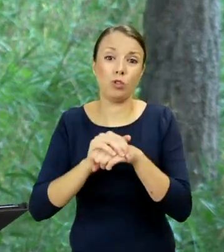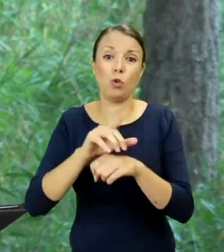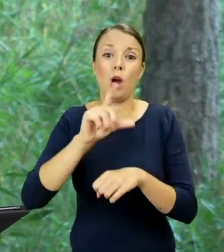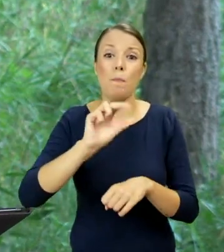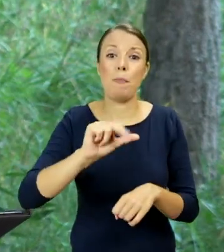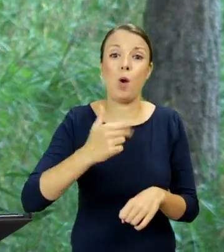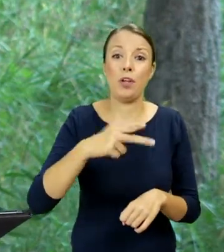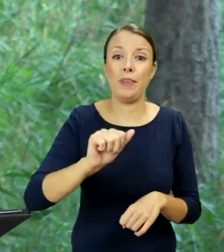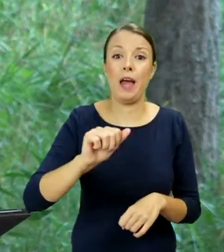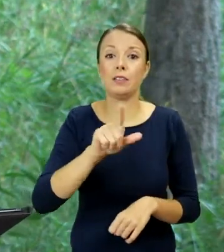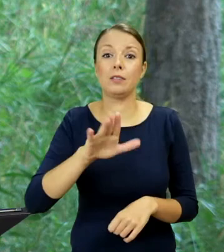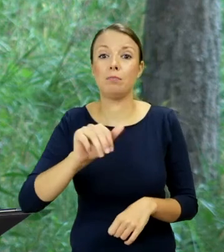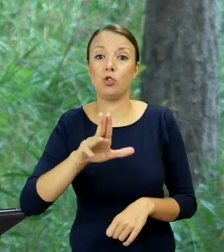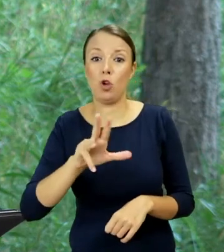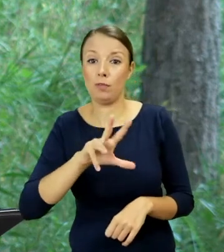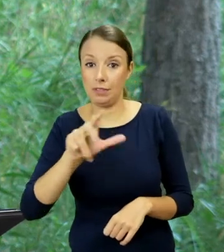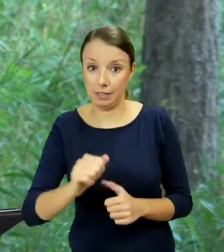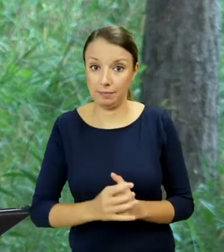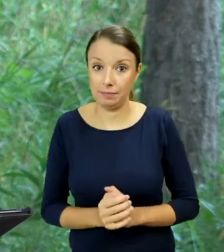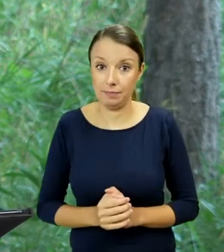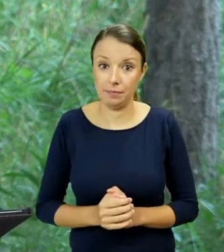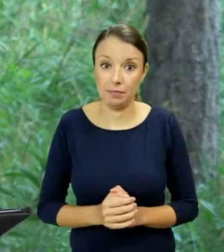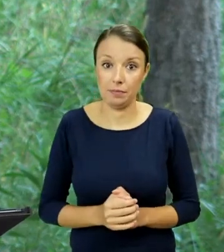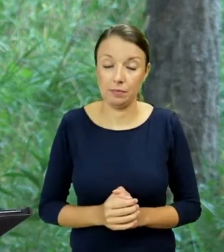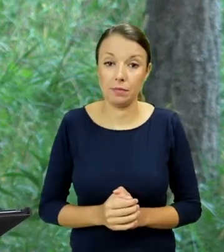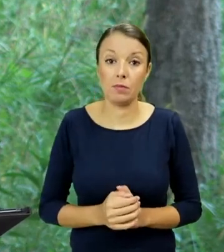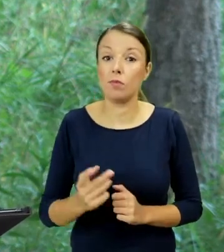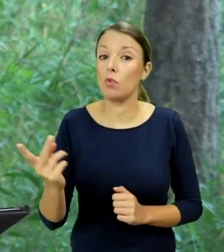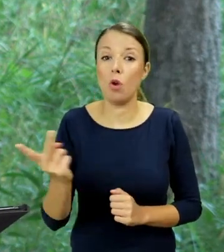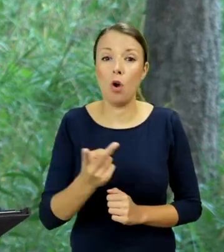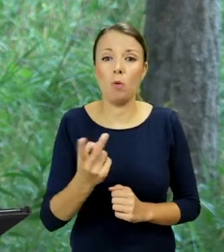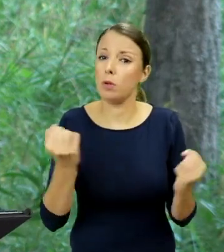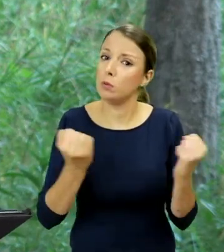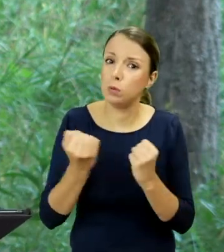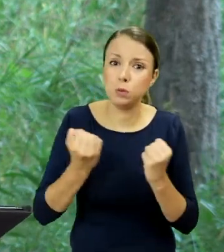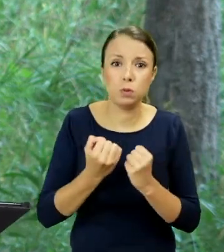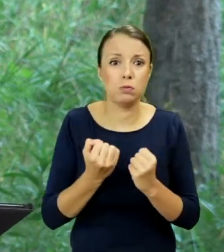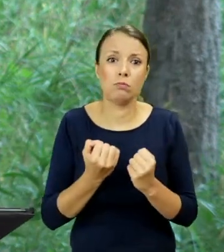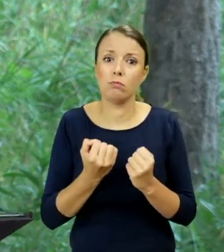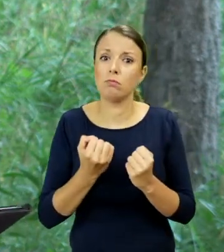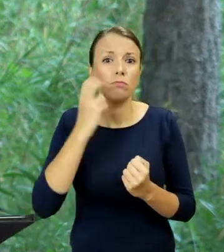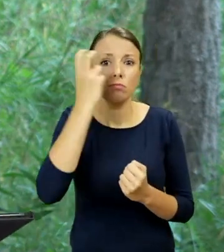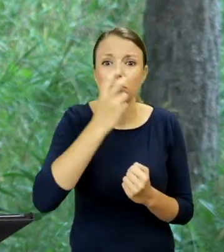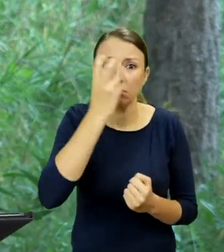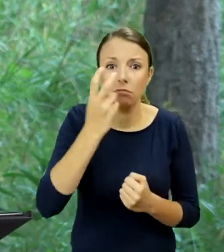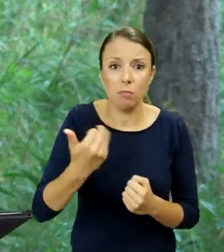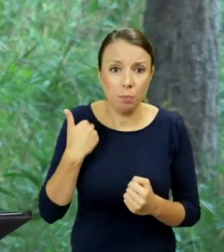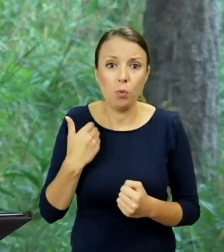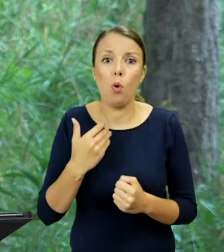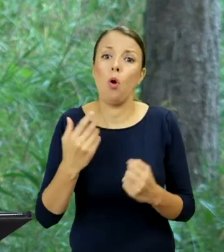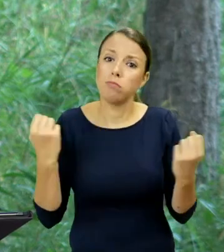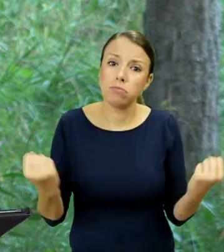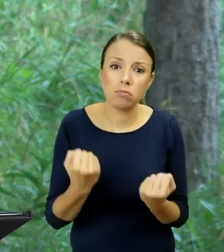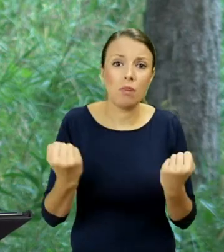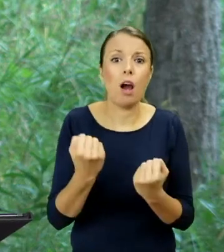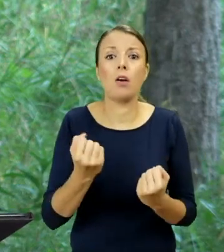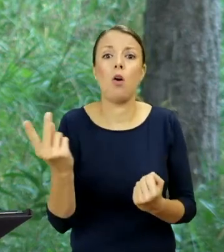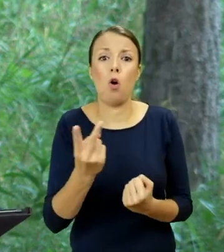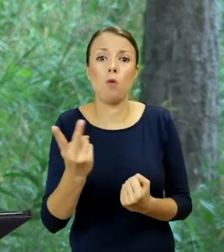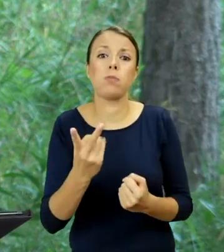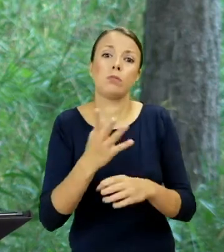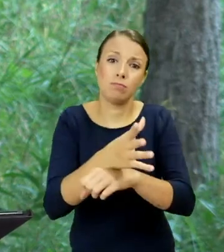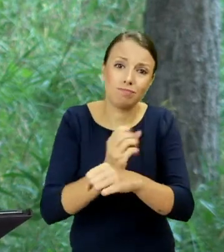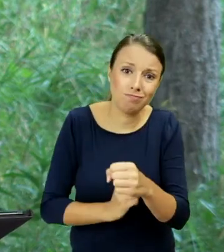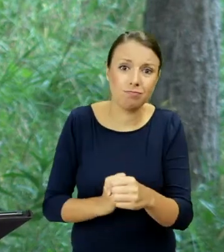rzeczywiście były zaangażowane ogromnie, zostały też potem uwięzione i skazane za to zaangażowanie, ale Paulina Zbyszewska